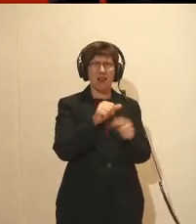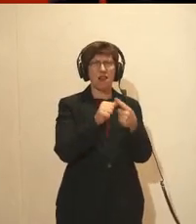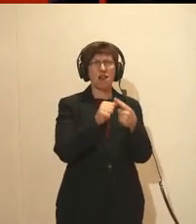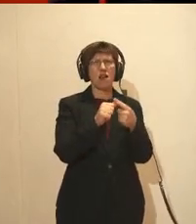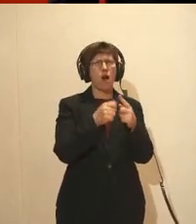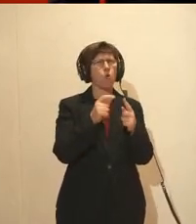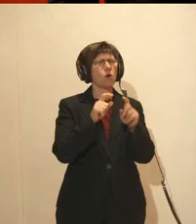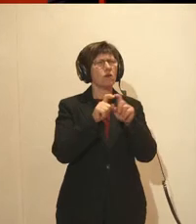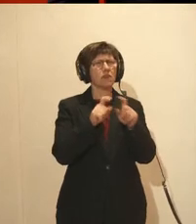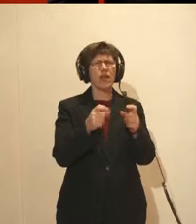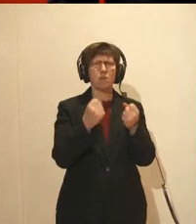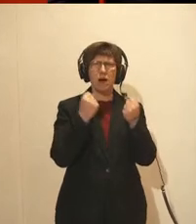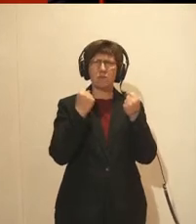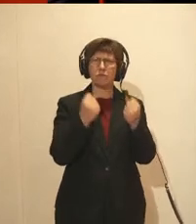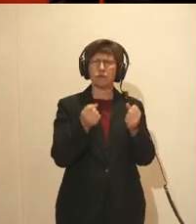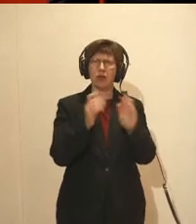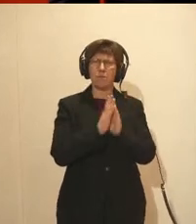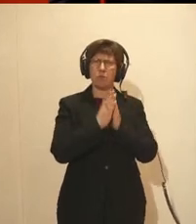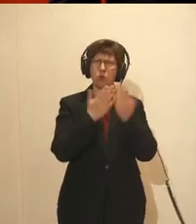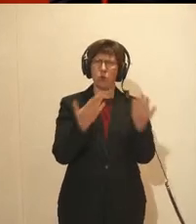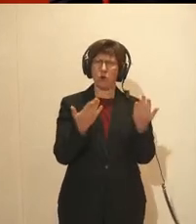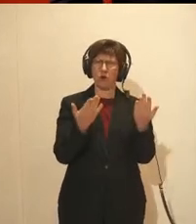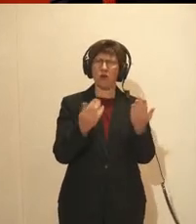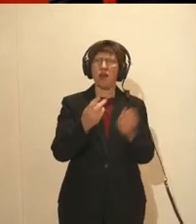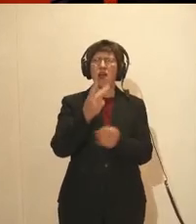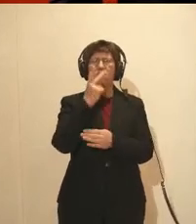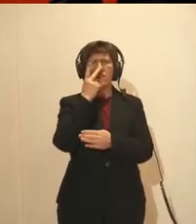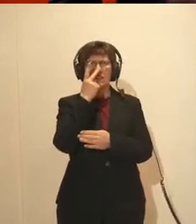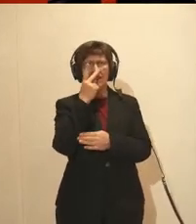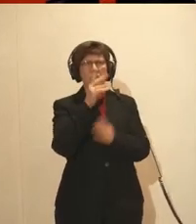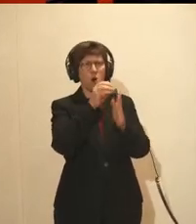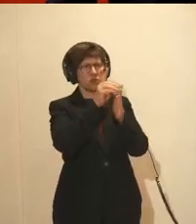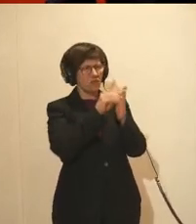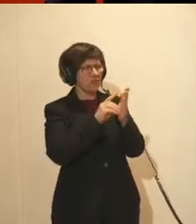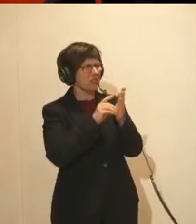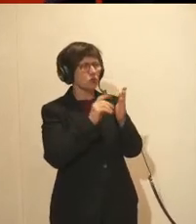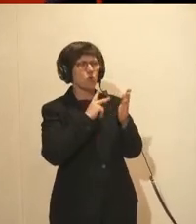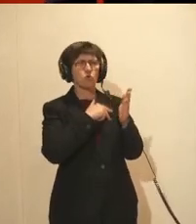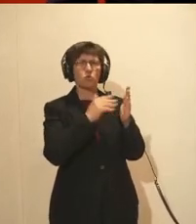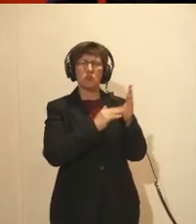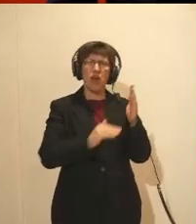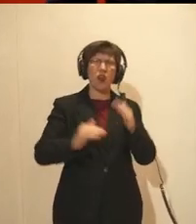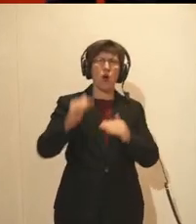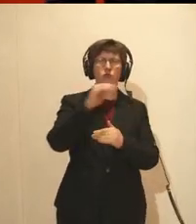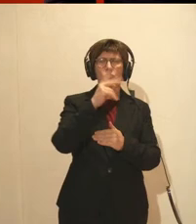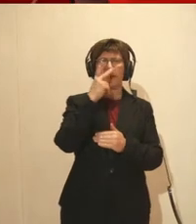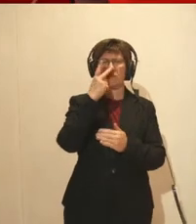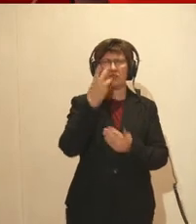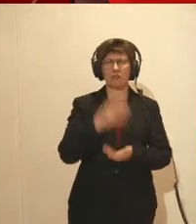ja auch ein großes thema in ihrem buch wie definieren sie sozialen aufstieg